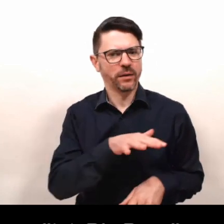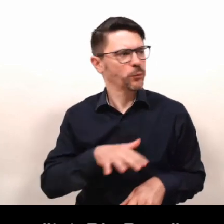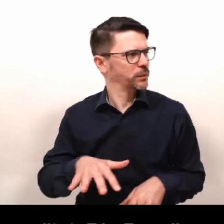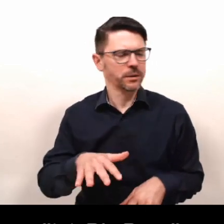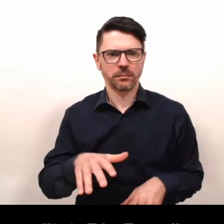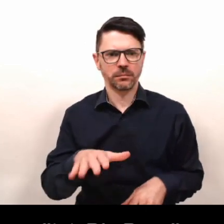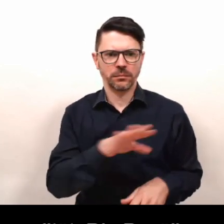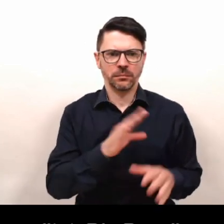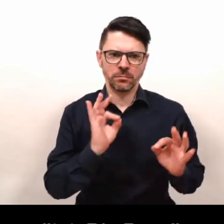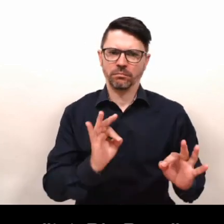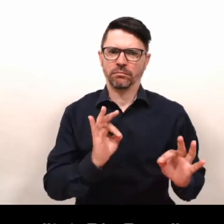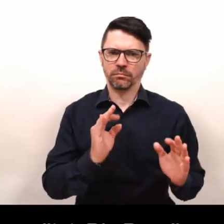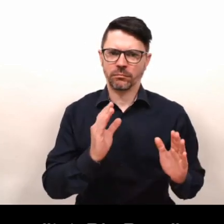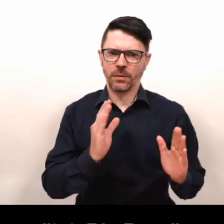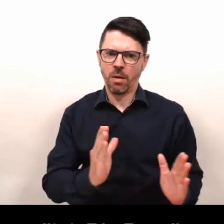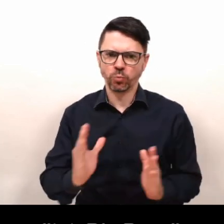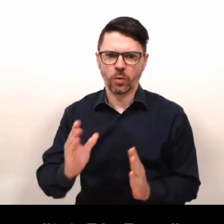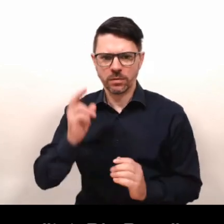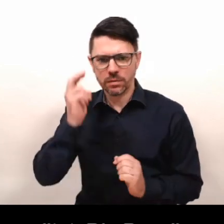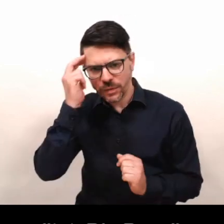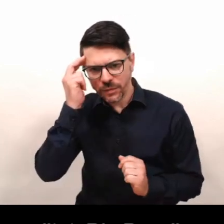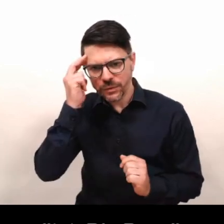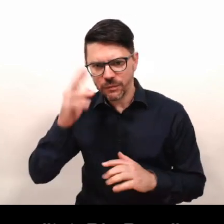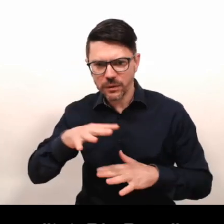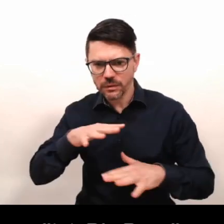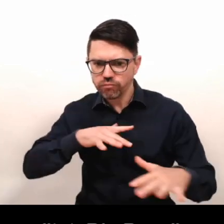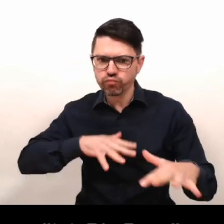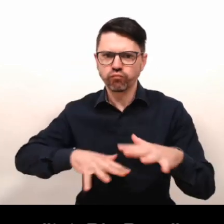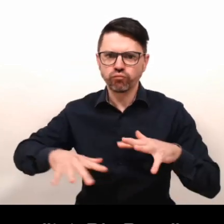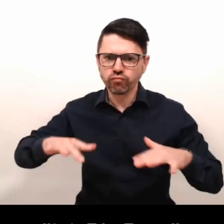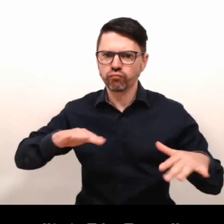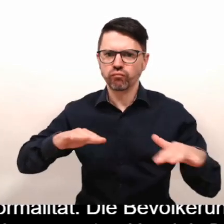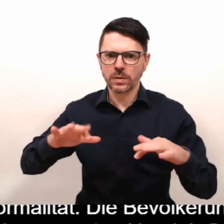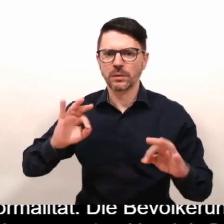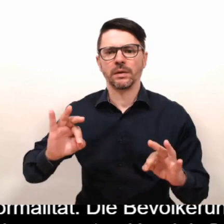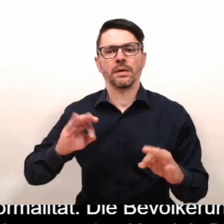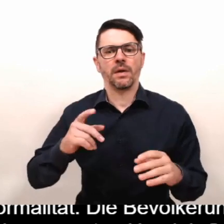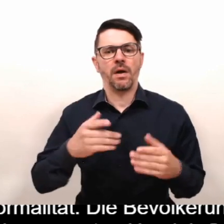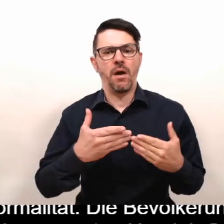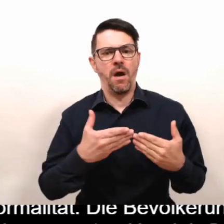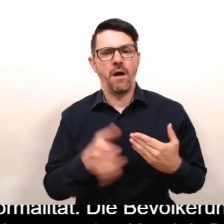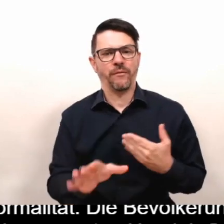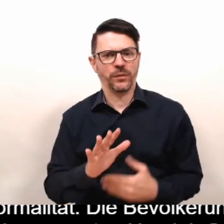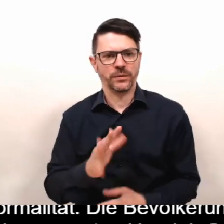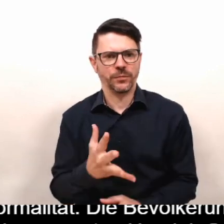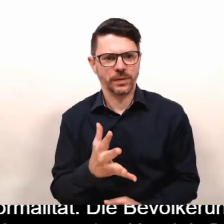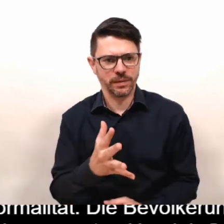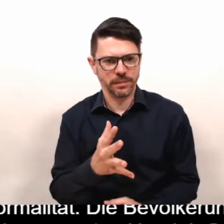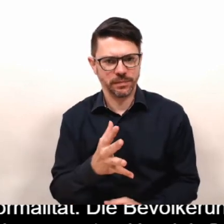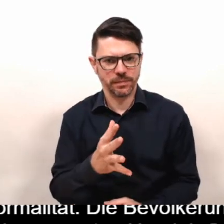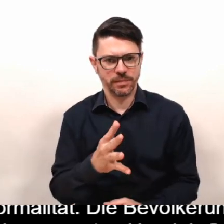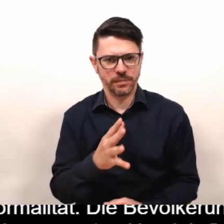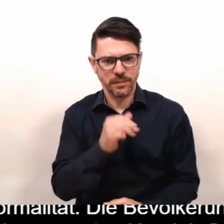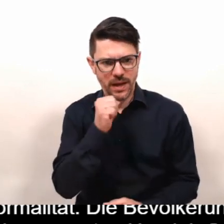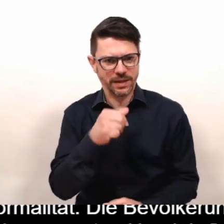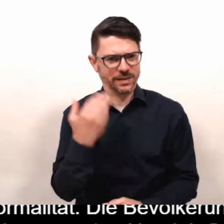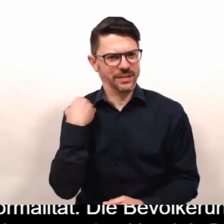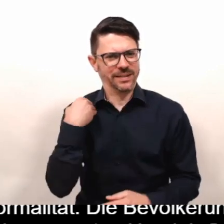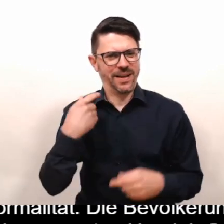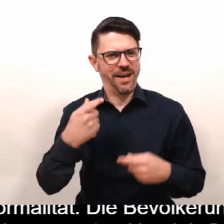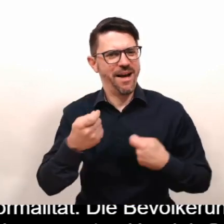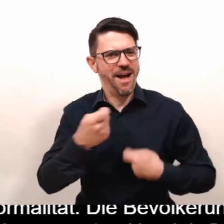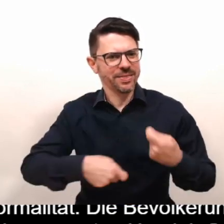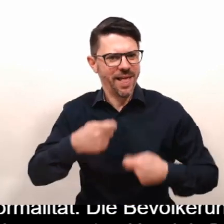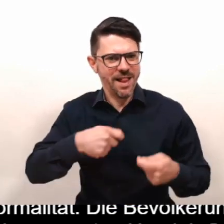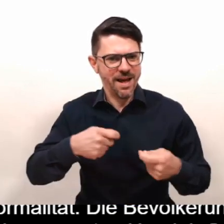in einigen Wochen, in einigen Monaten hoffentlich wieder so weit stabilisiert haben werden, dass sie größtenteils ohne staatliche